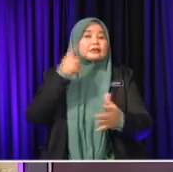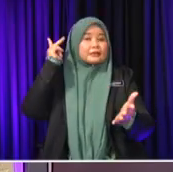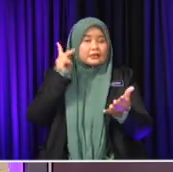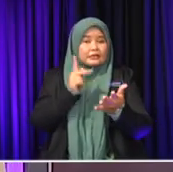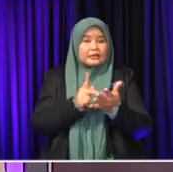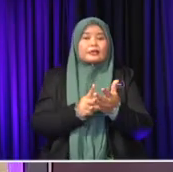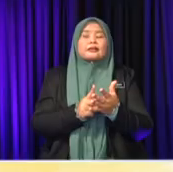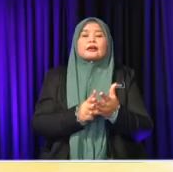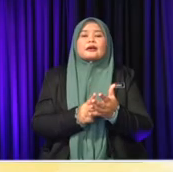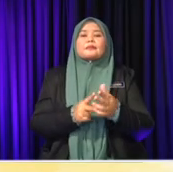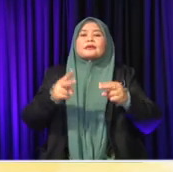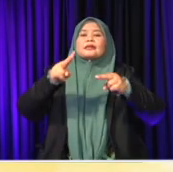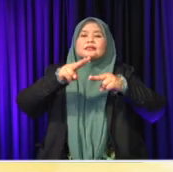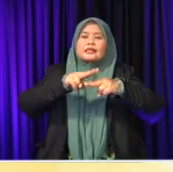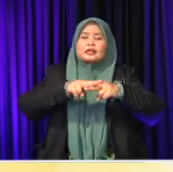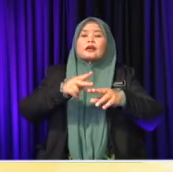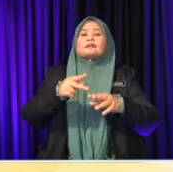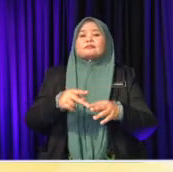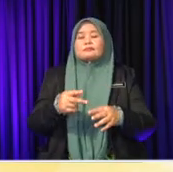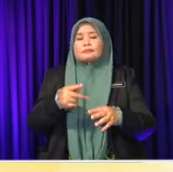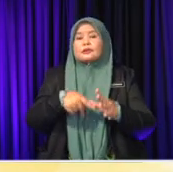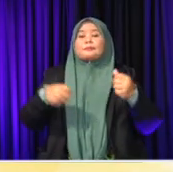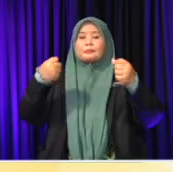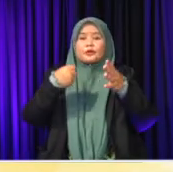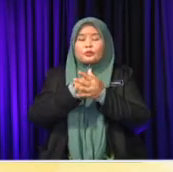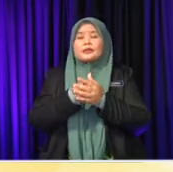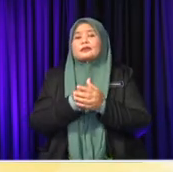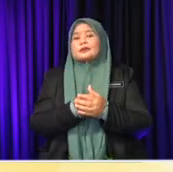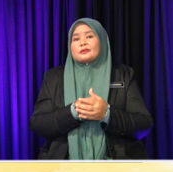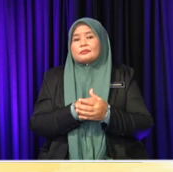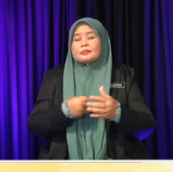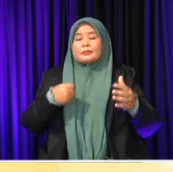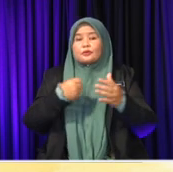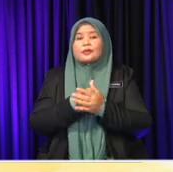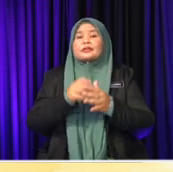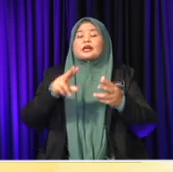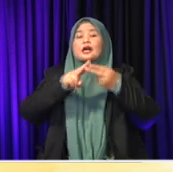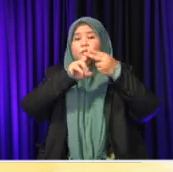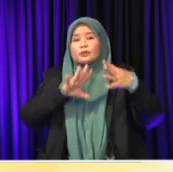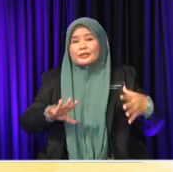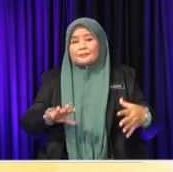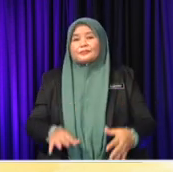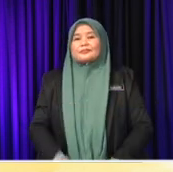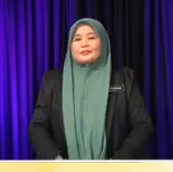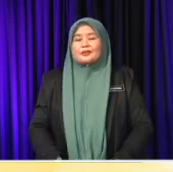menjalinkan perpaduan dan Perhubungan yang Harmoni kita lihat yang pertama murid-murid beli fokus ya kepada